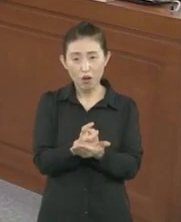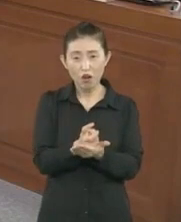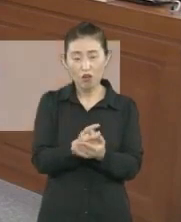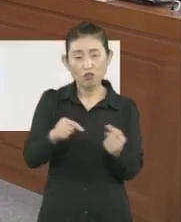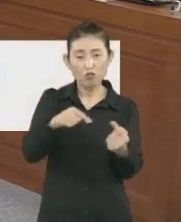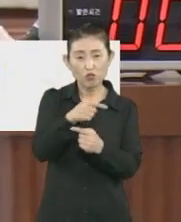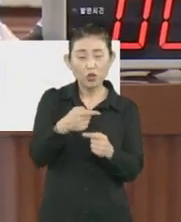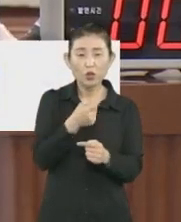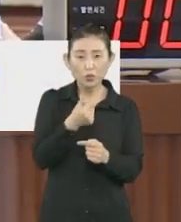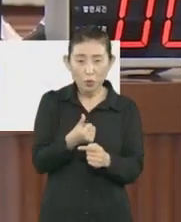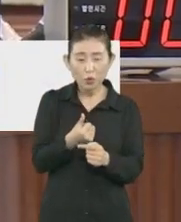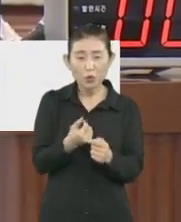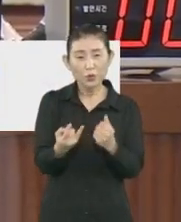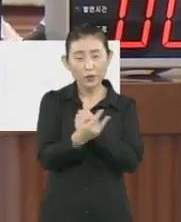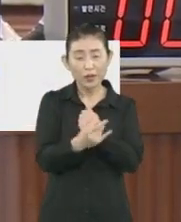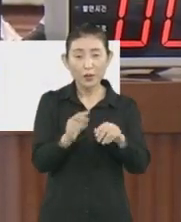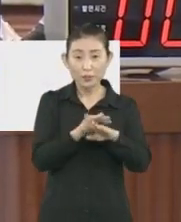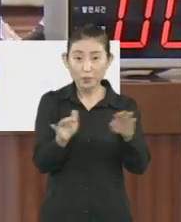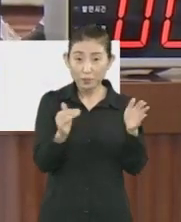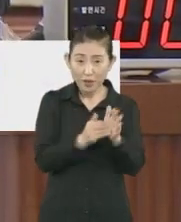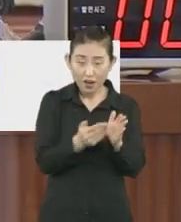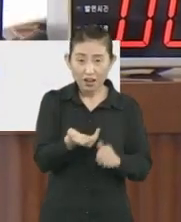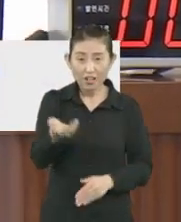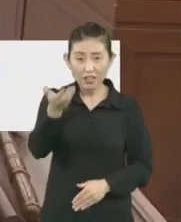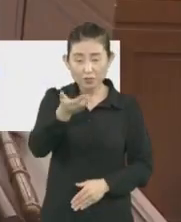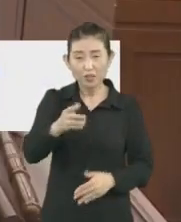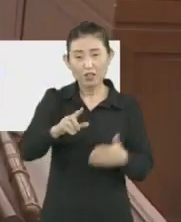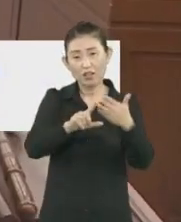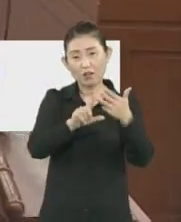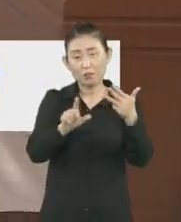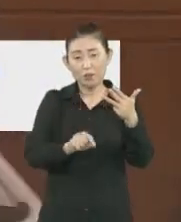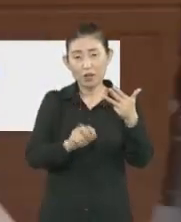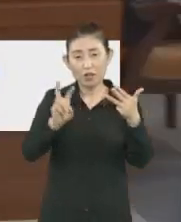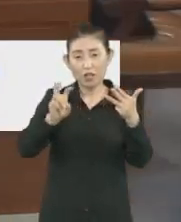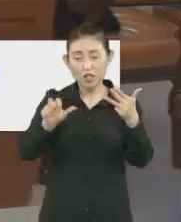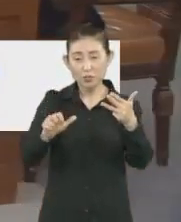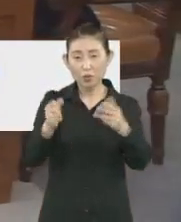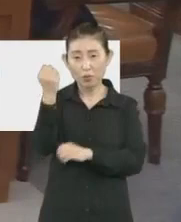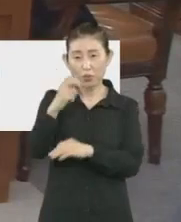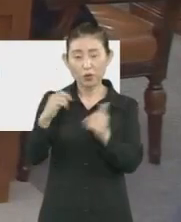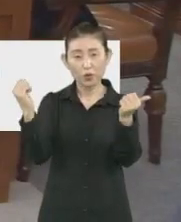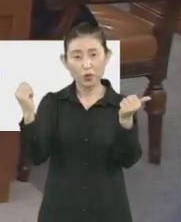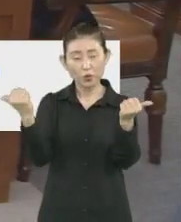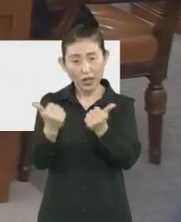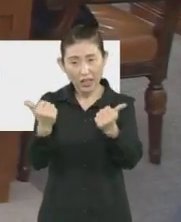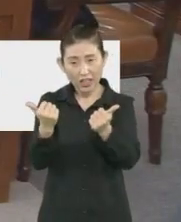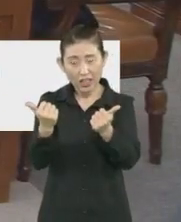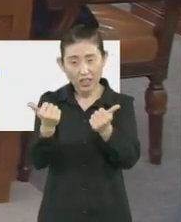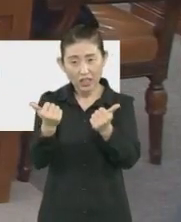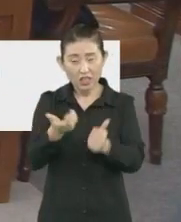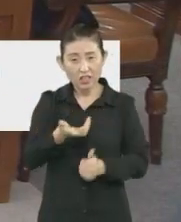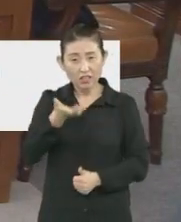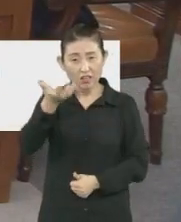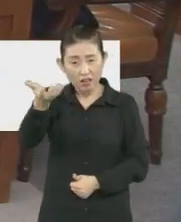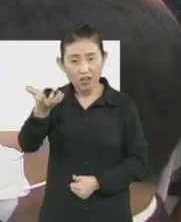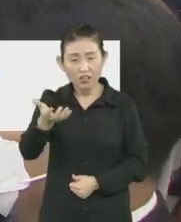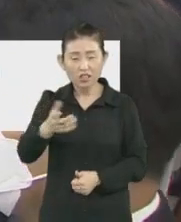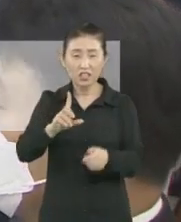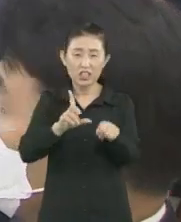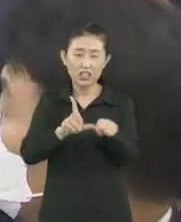국회 운영위 소위를 무사히 넘기더라도 오는 25일 국회 본회의 통과를 위한 시일이 촉박한 점은